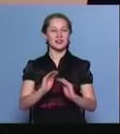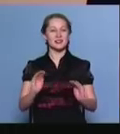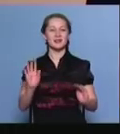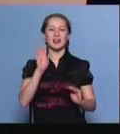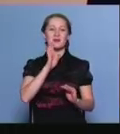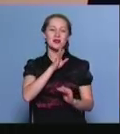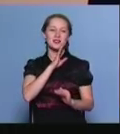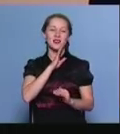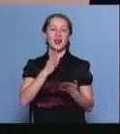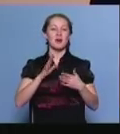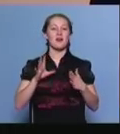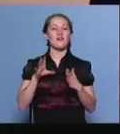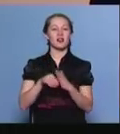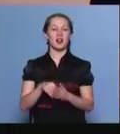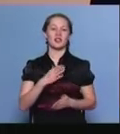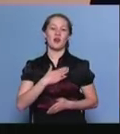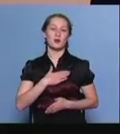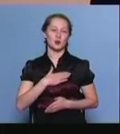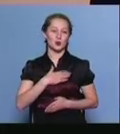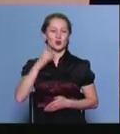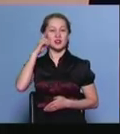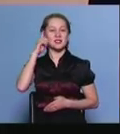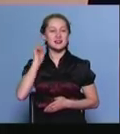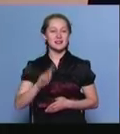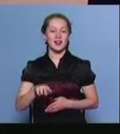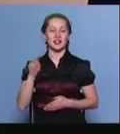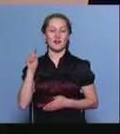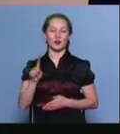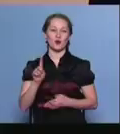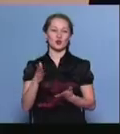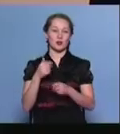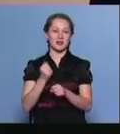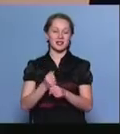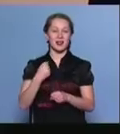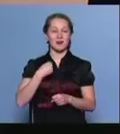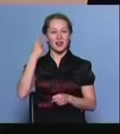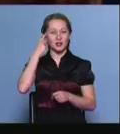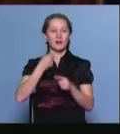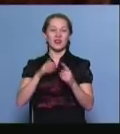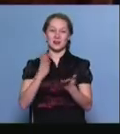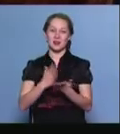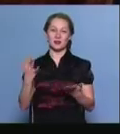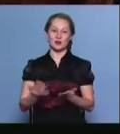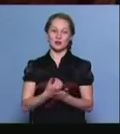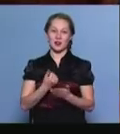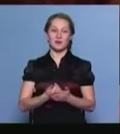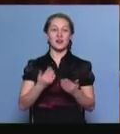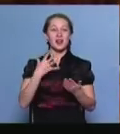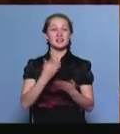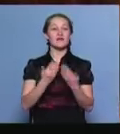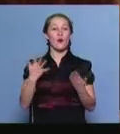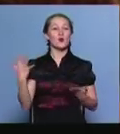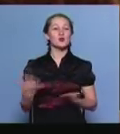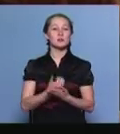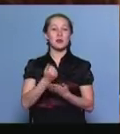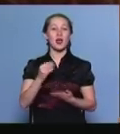матерей, мы вкладываем душу, знания, умения в то, что мы делаем. Я думаю, в этом весь успех наш. Свой сегодняшний успех Людмила